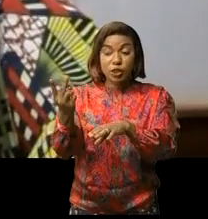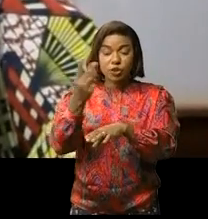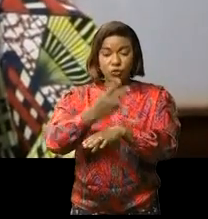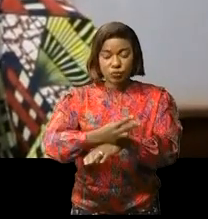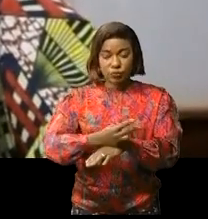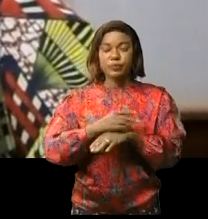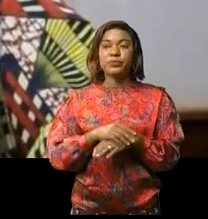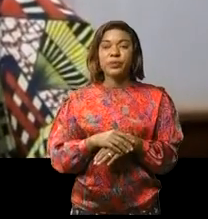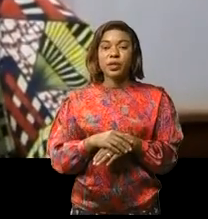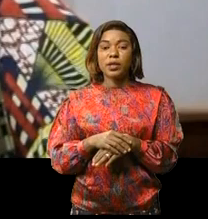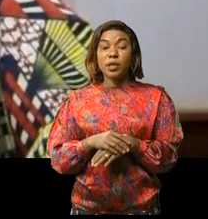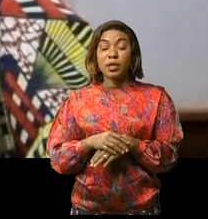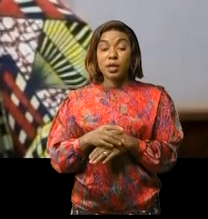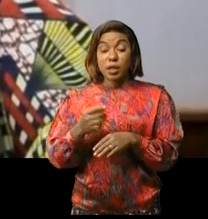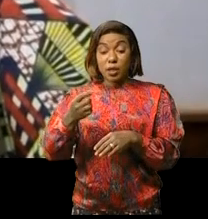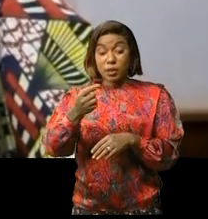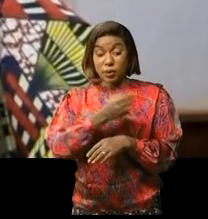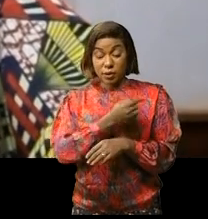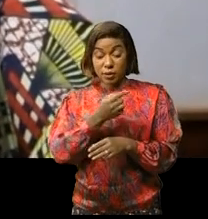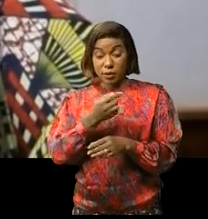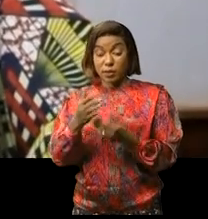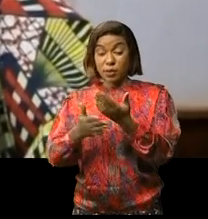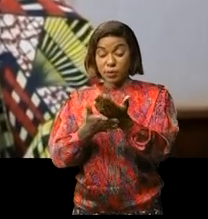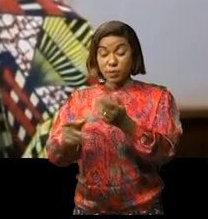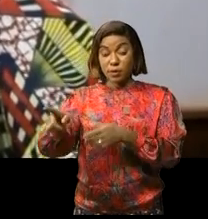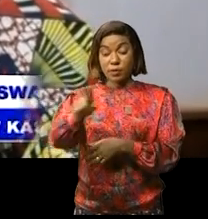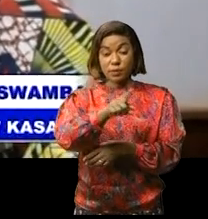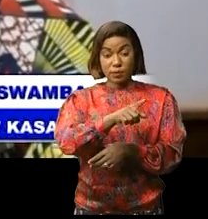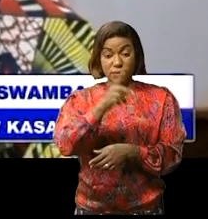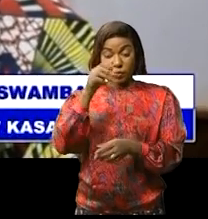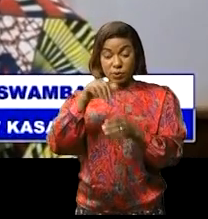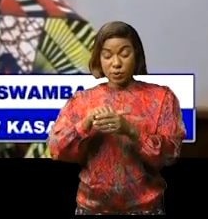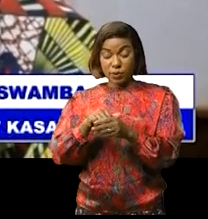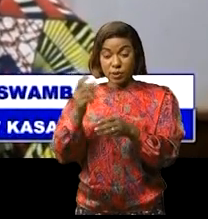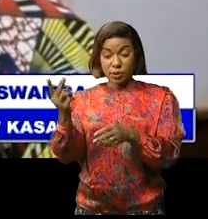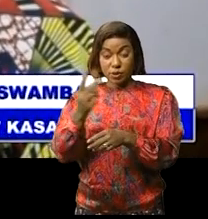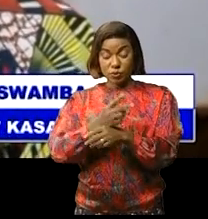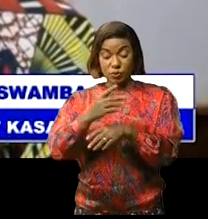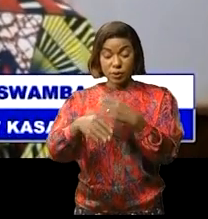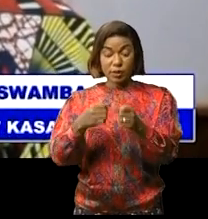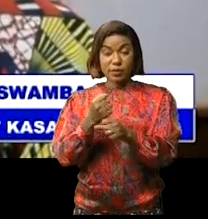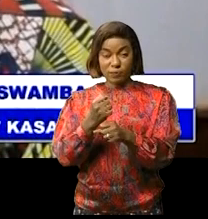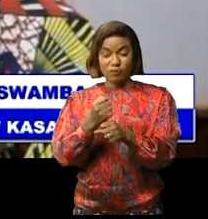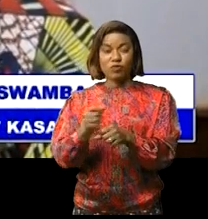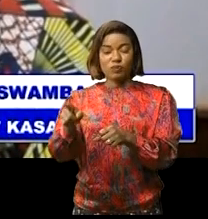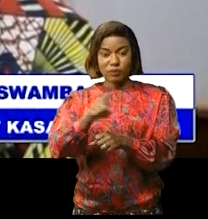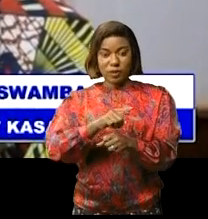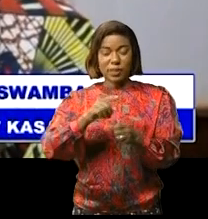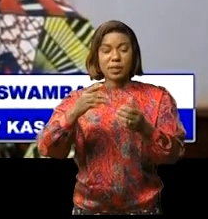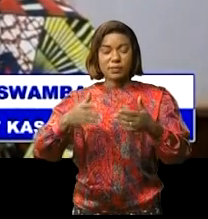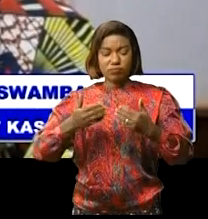lui recommande de veiller à ce que ces travaux se déroulent dans une ambiance fraternelle et un